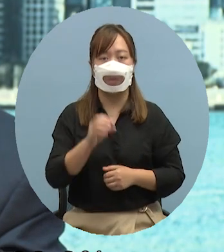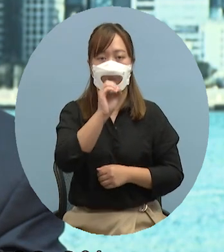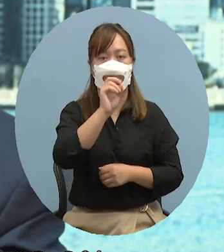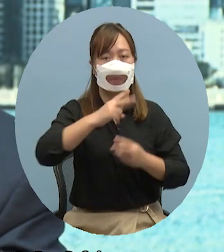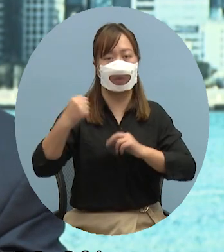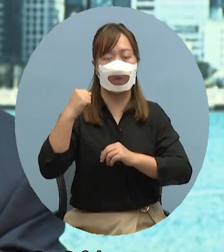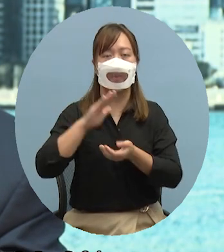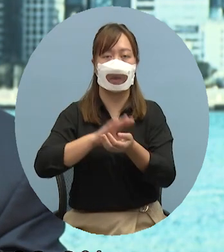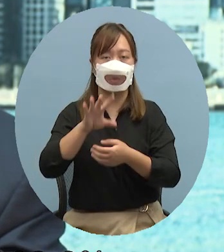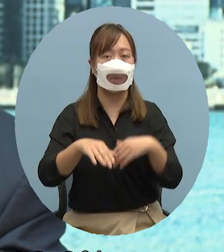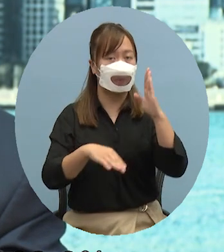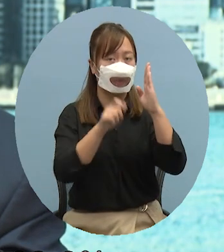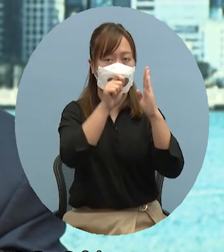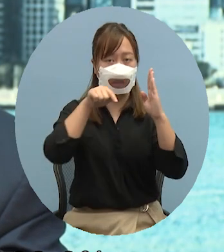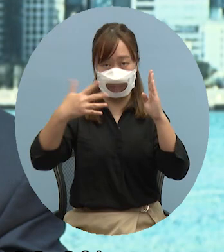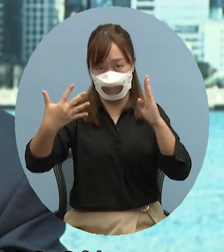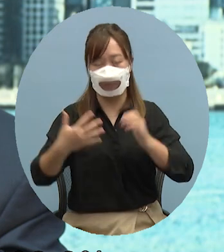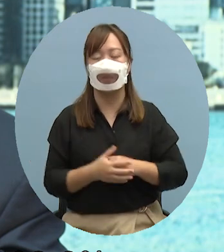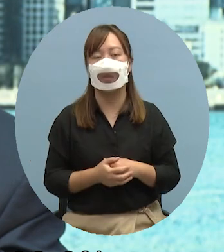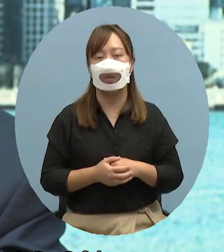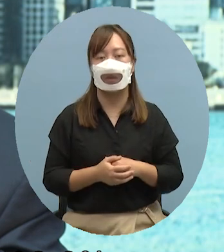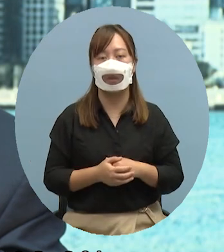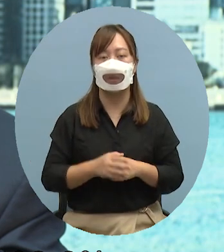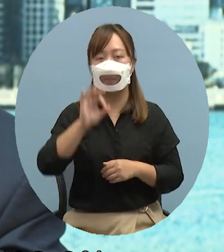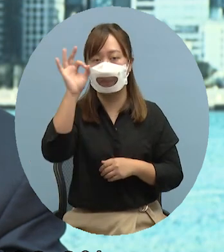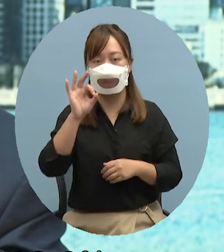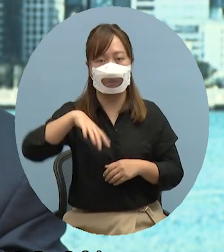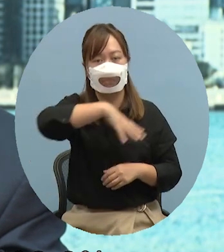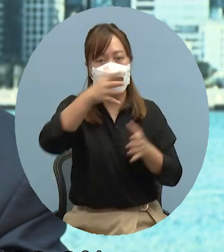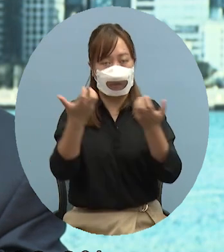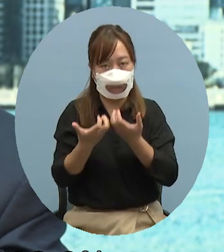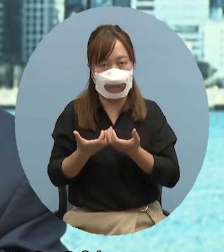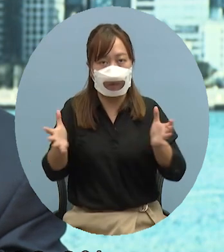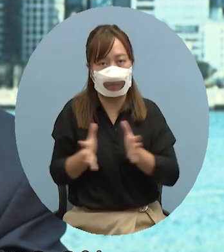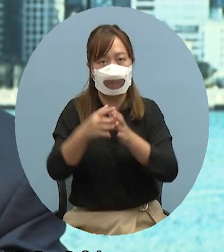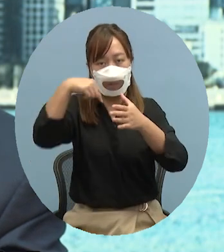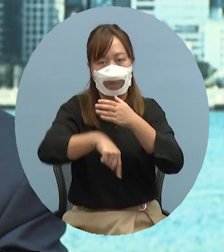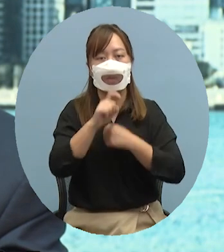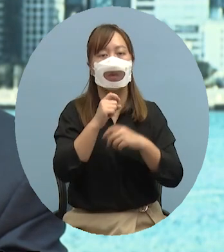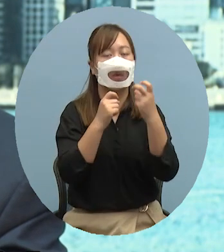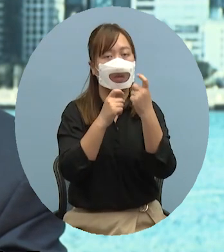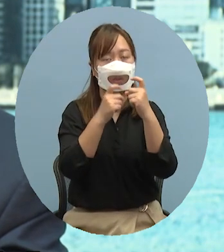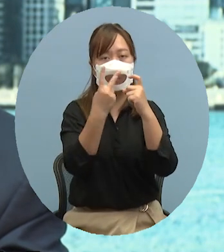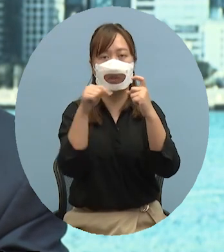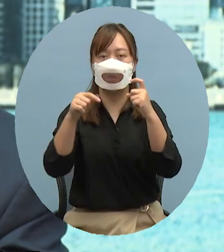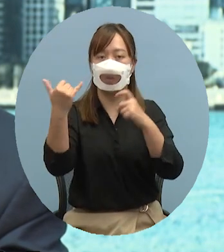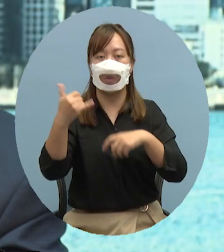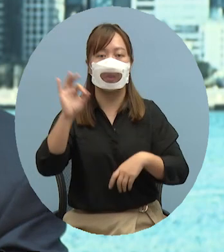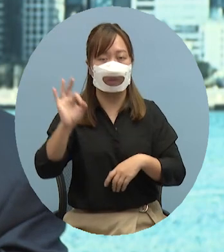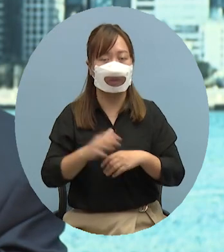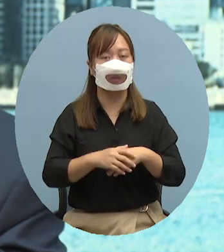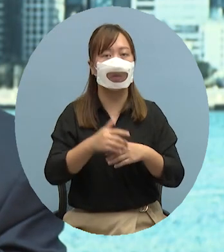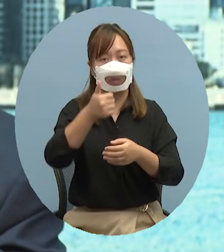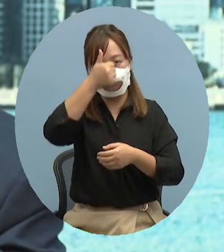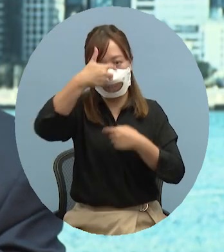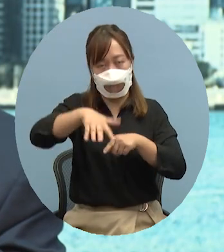咧，現時 BA.5 咧係個百分比咧佔所有嘅個案咧92.6%。香港嘅主流病毒都係 BA.5 嘅。